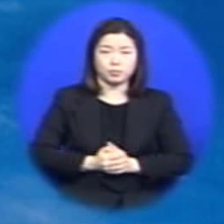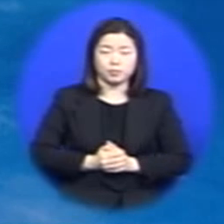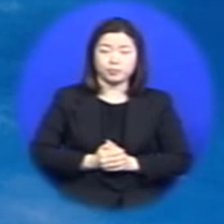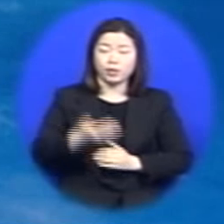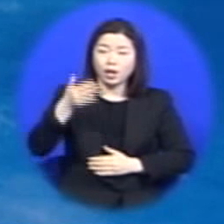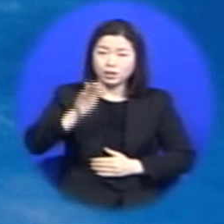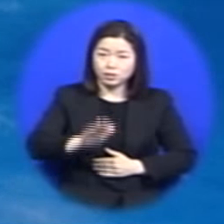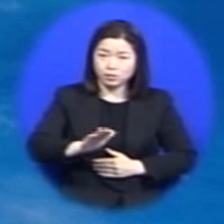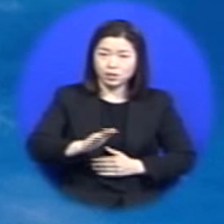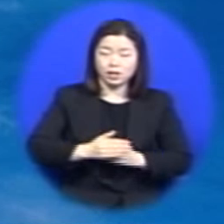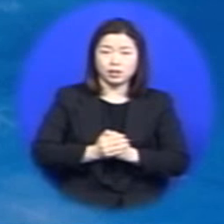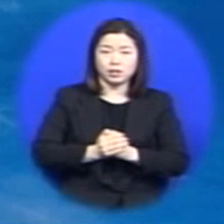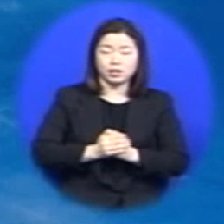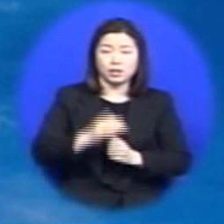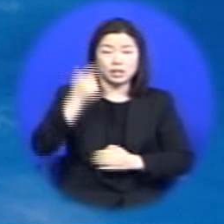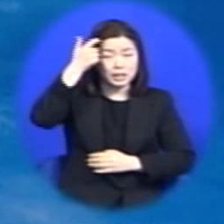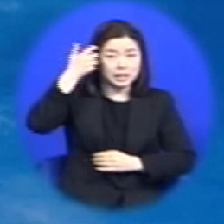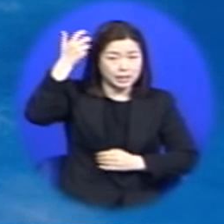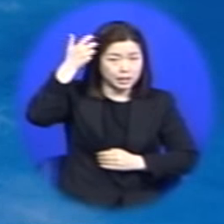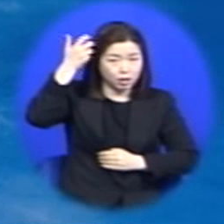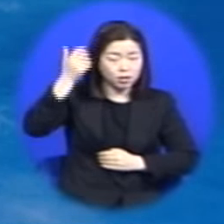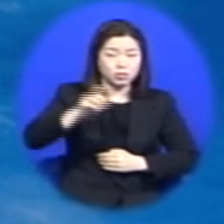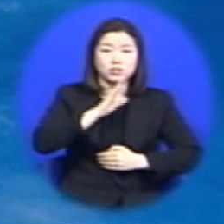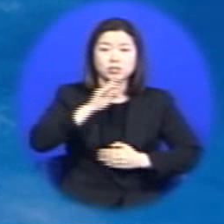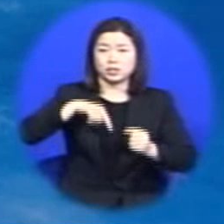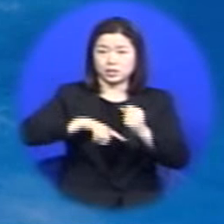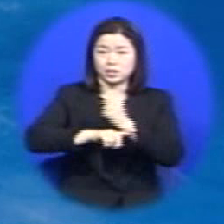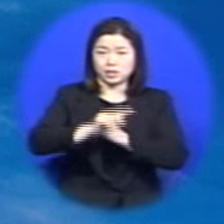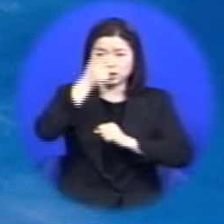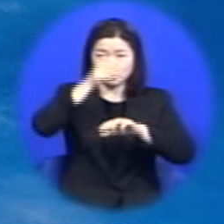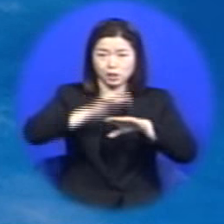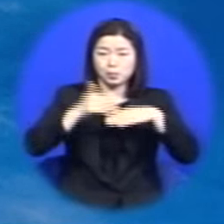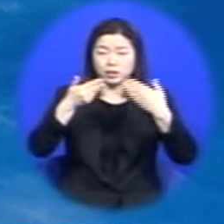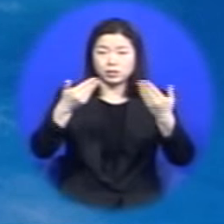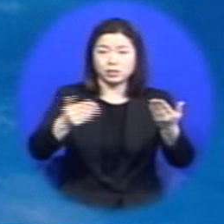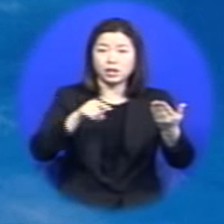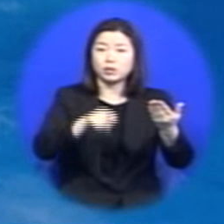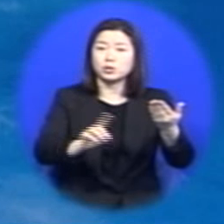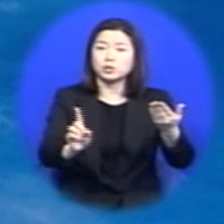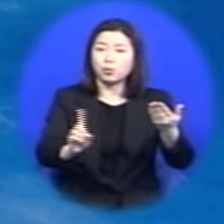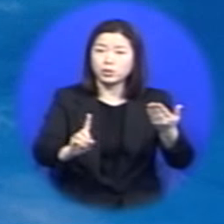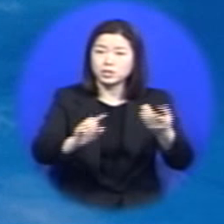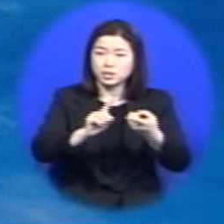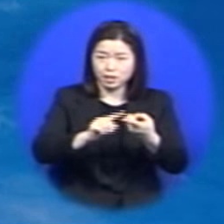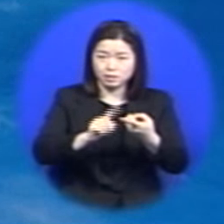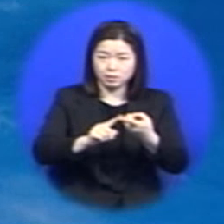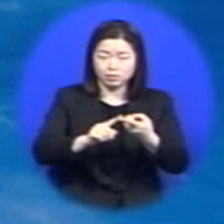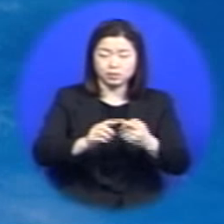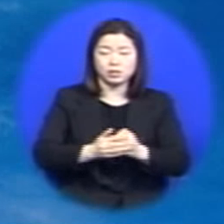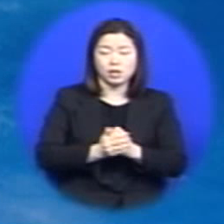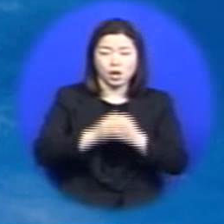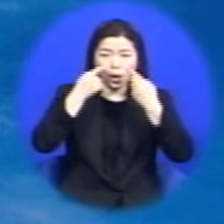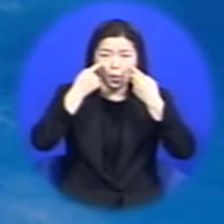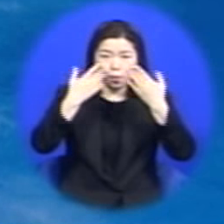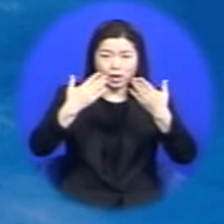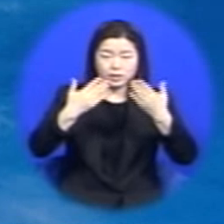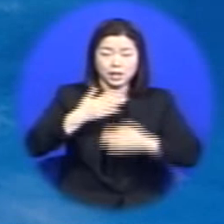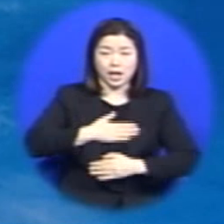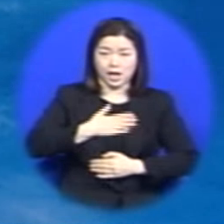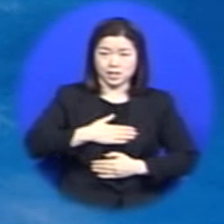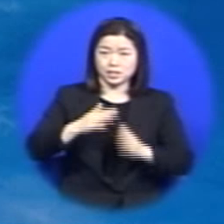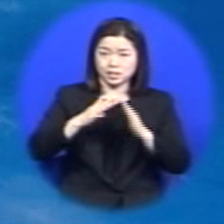그런데 영과 진리로 예배하라는 것은 어떻게 하라는 것인가에 대해서는 명확하게 아시는